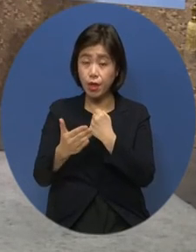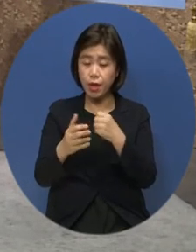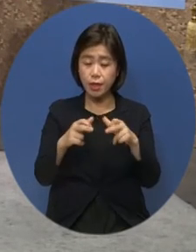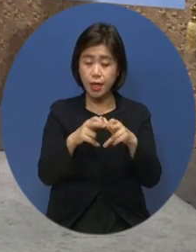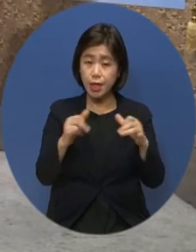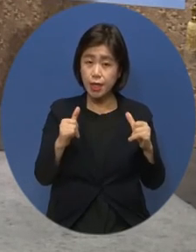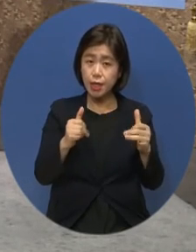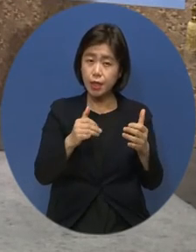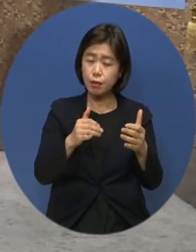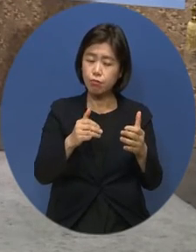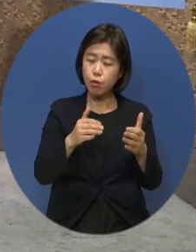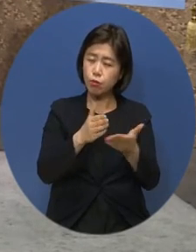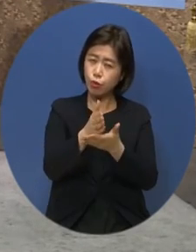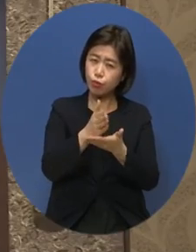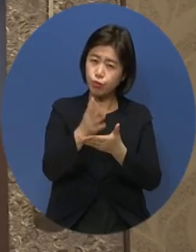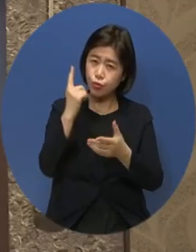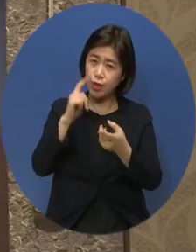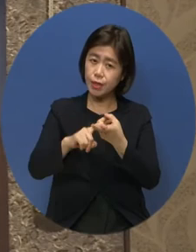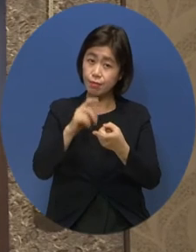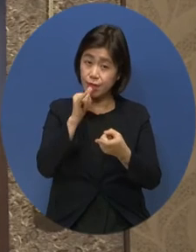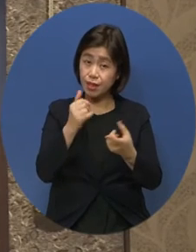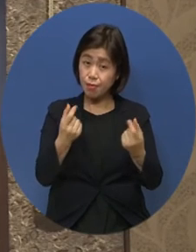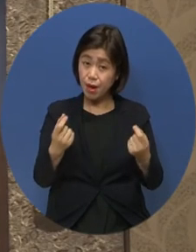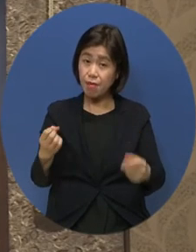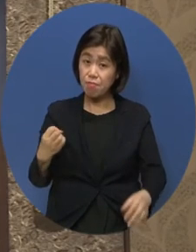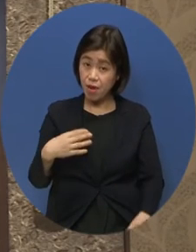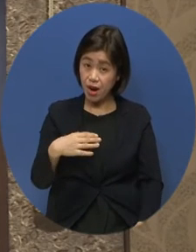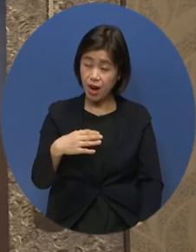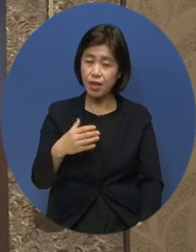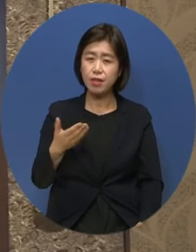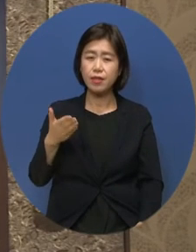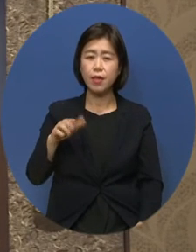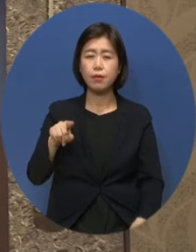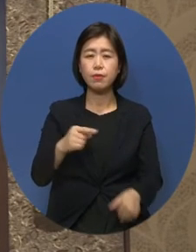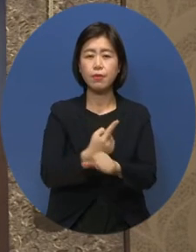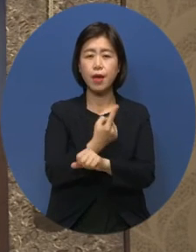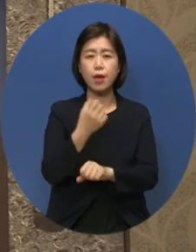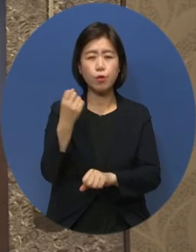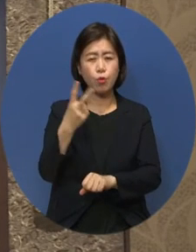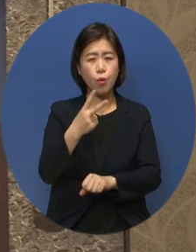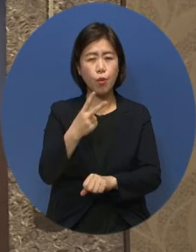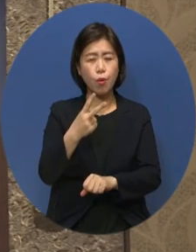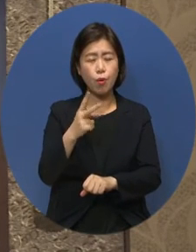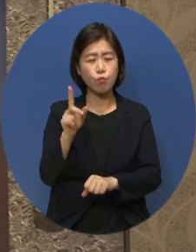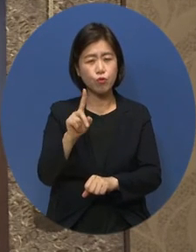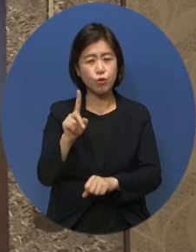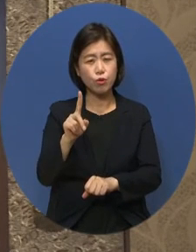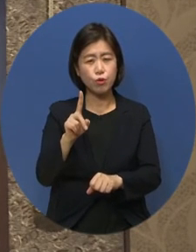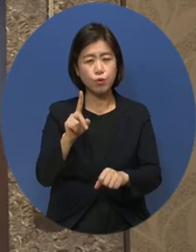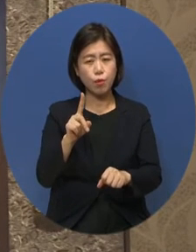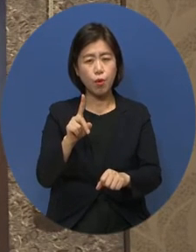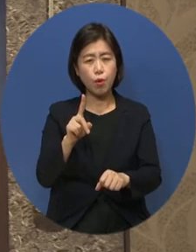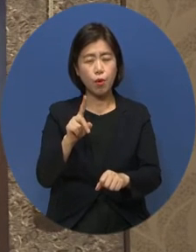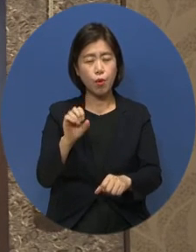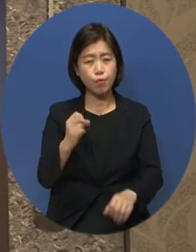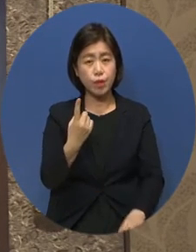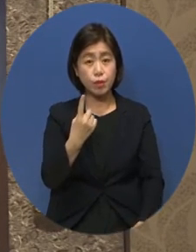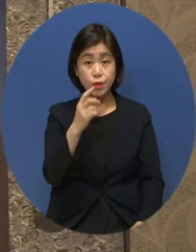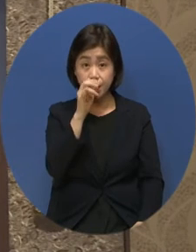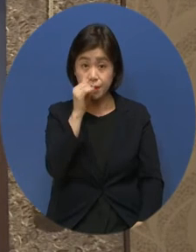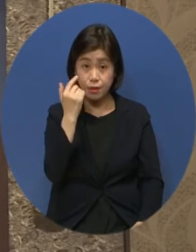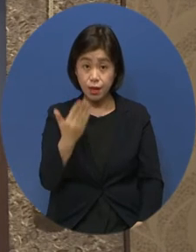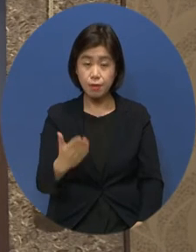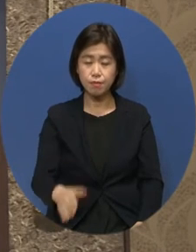따른 기기가 있으신가요 4 아무래도 인쇄 그 불교계가 가지고 있는 자원들이